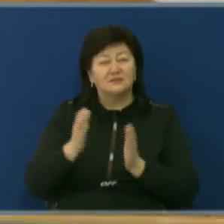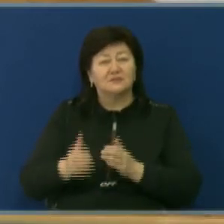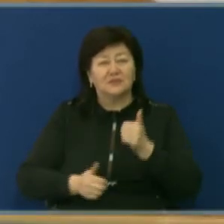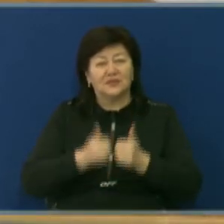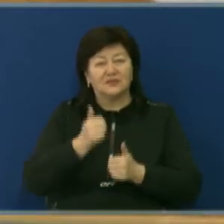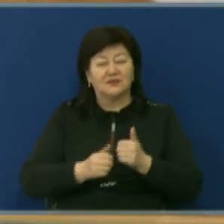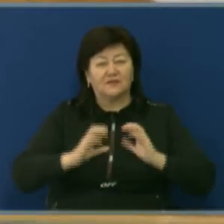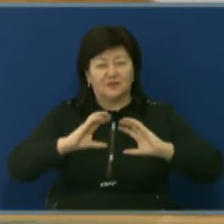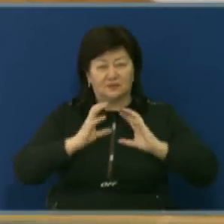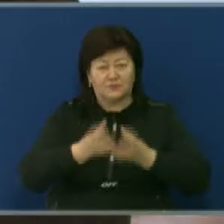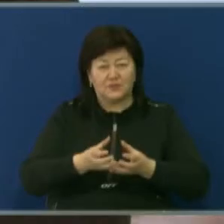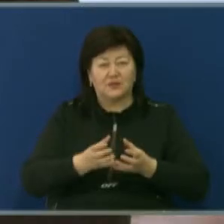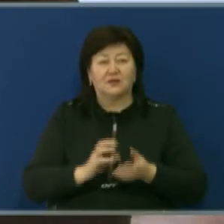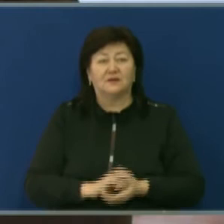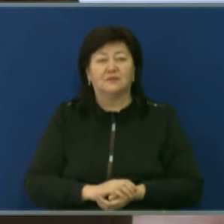этапах Кубка мира.